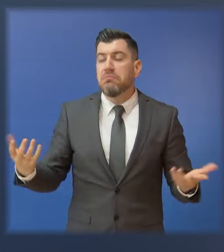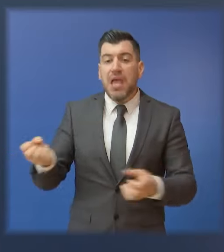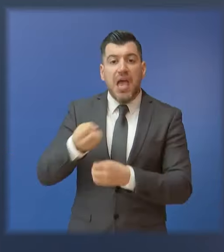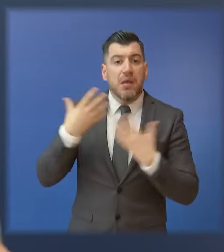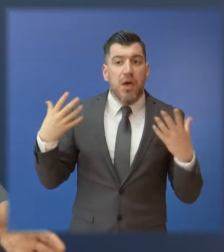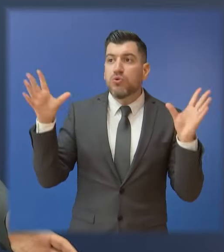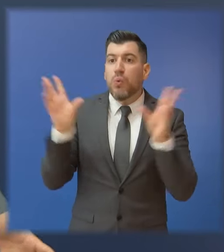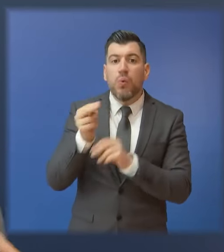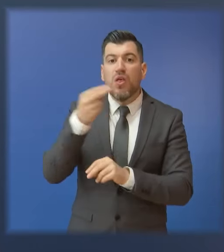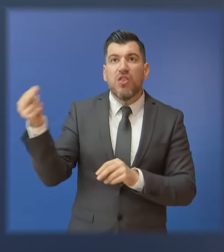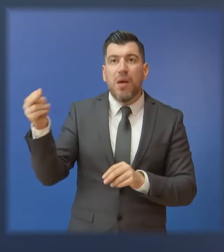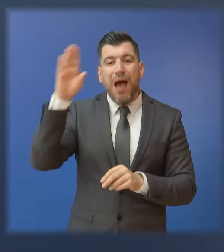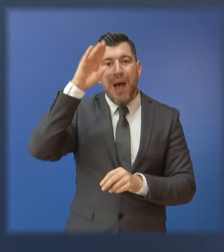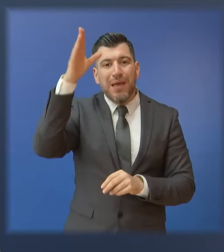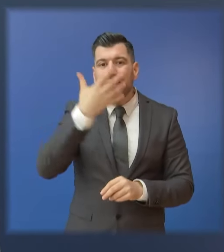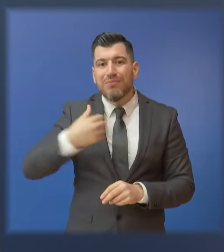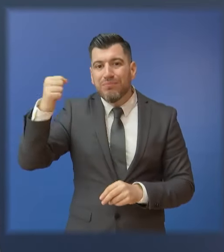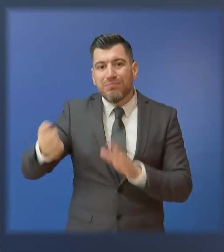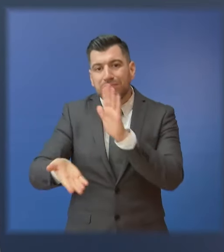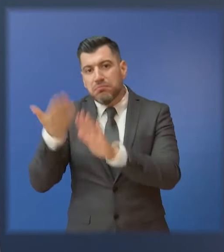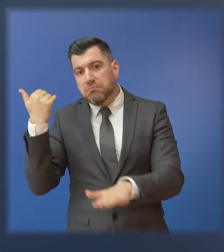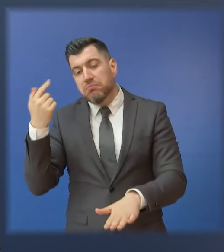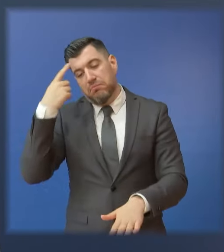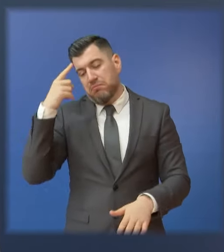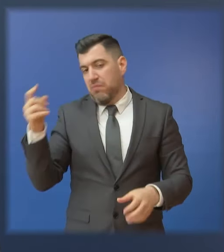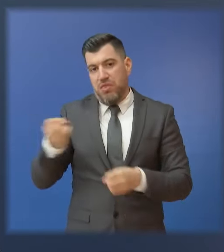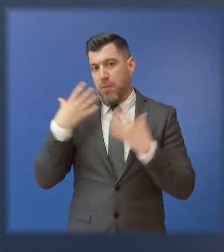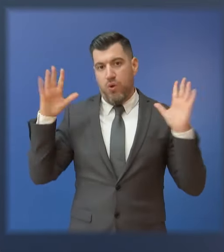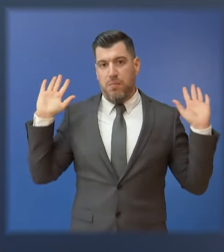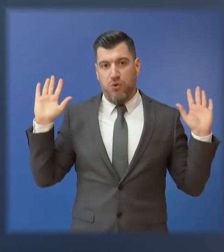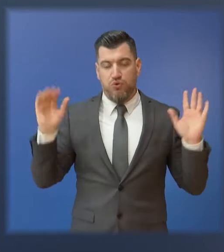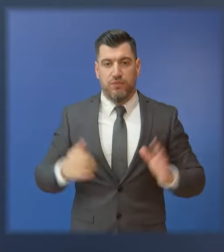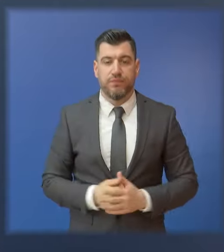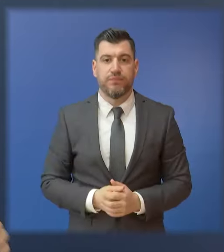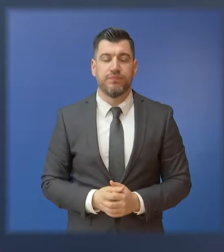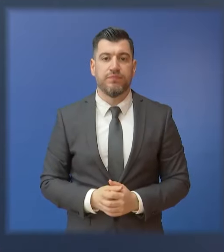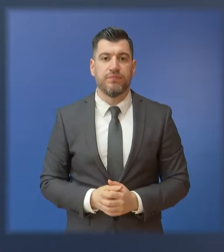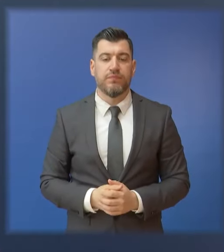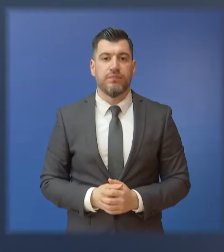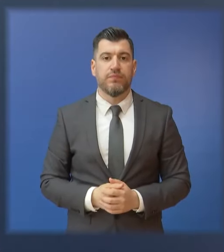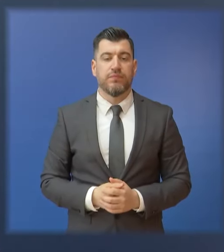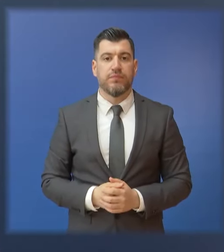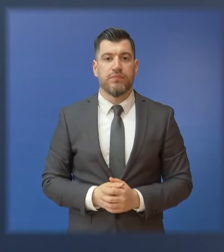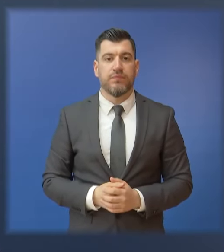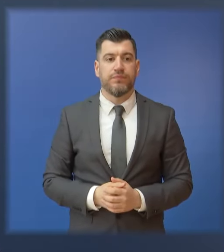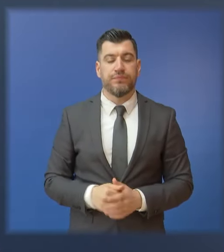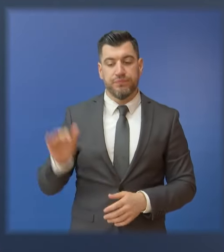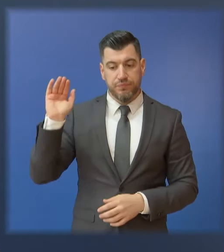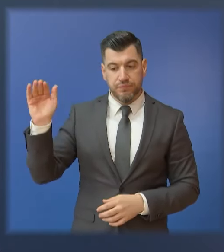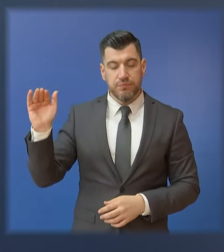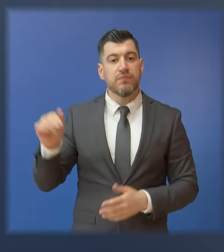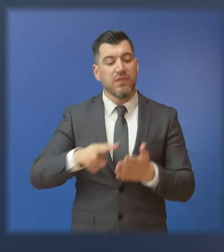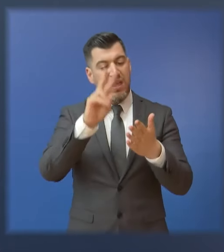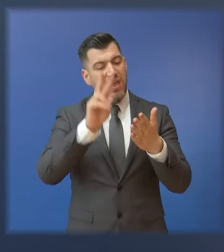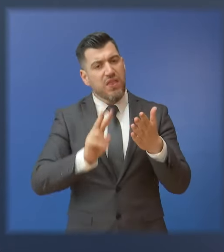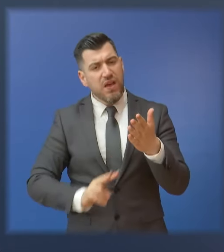πληροφόρηση και δεν μπορώ να επιβεβαιώσω το συγκεκριμμένο δημοσίευμα ελάτε κύριε εκπρόσωπε θέλω να ρωτήσω διαβάζουμε σε ρεπορτάζ